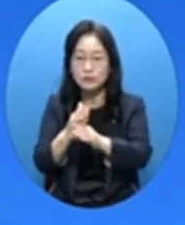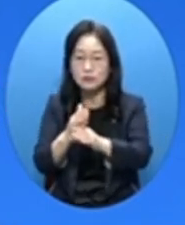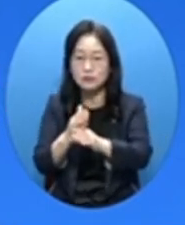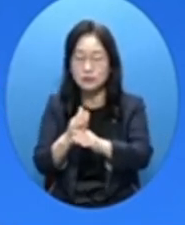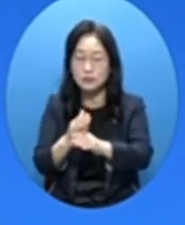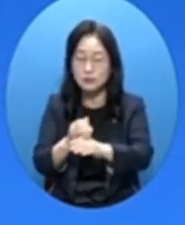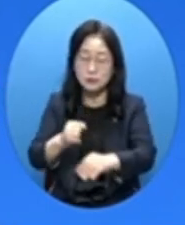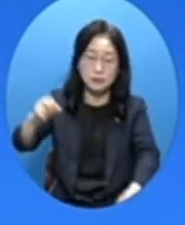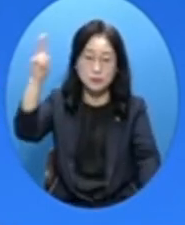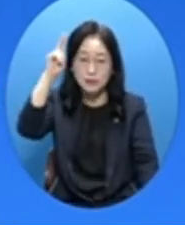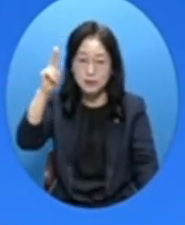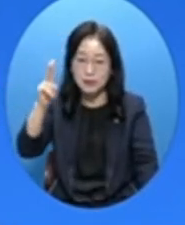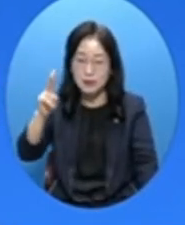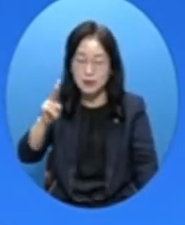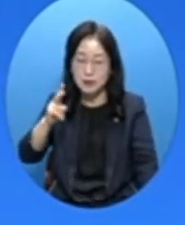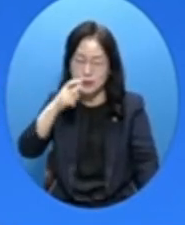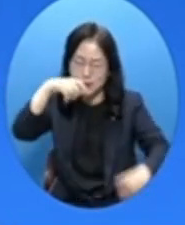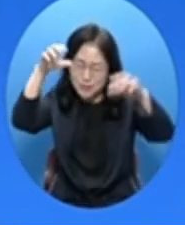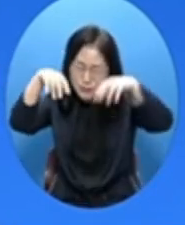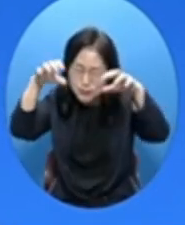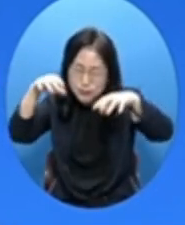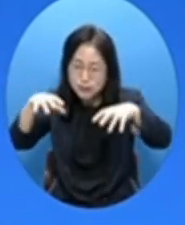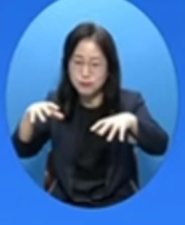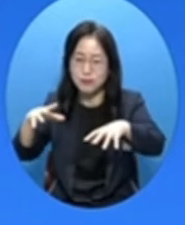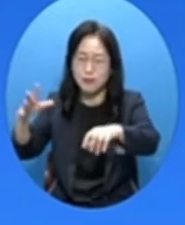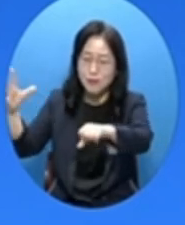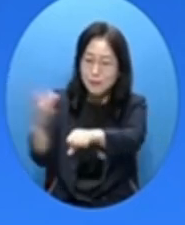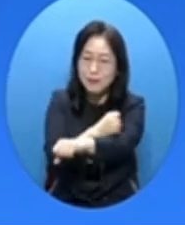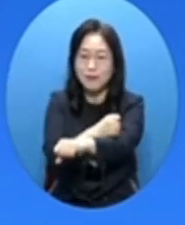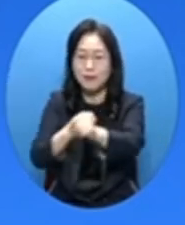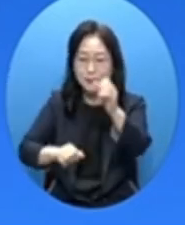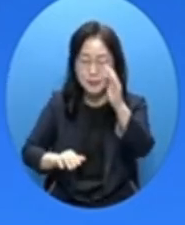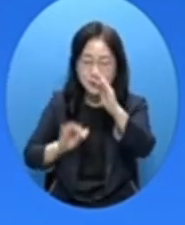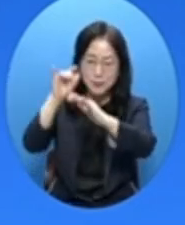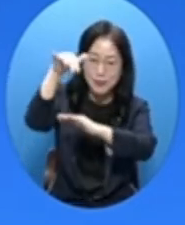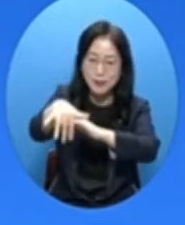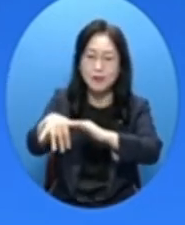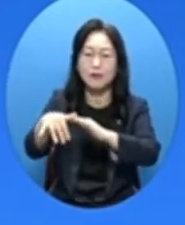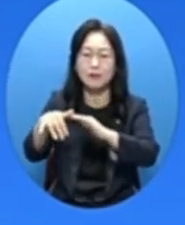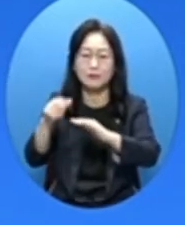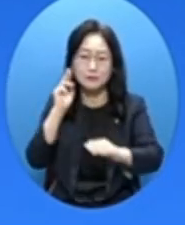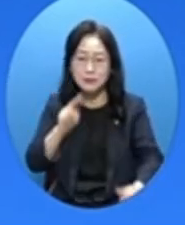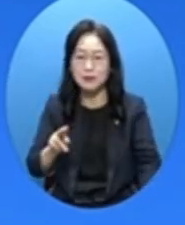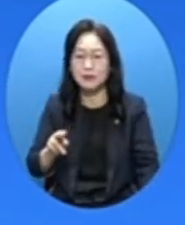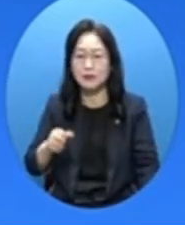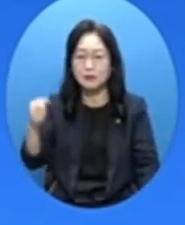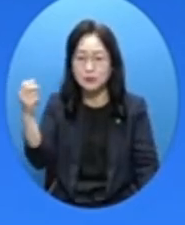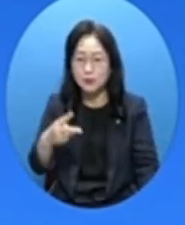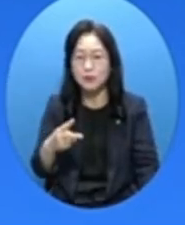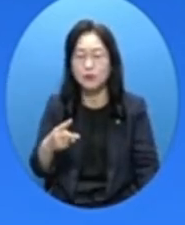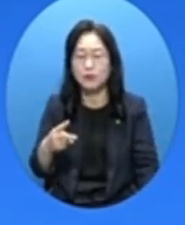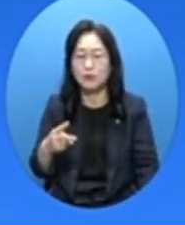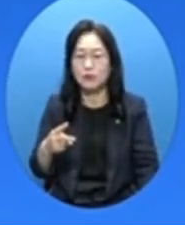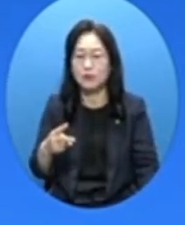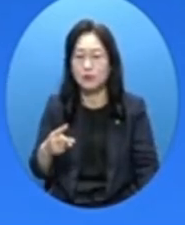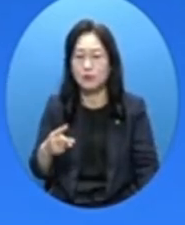천재지변이 나서 폭으로 홍수가 나고 또